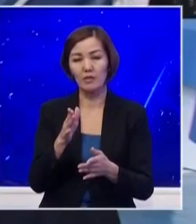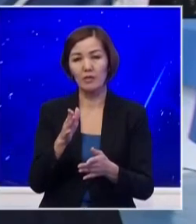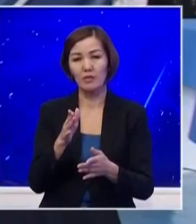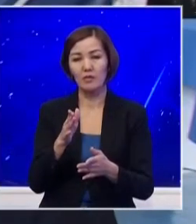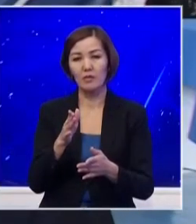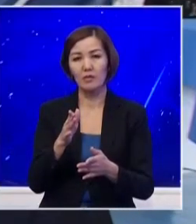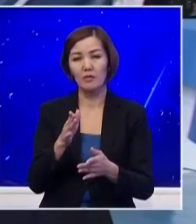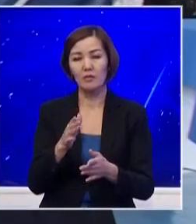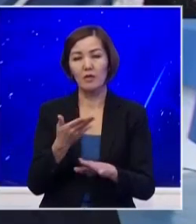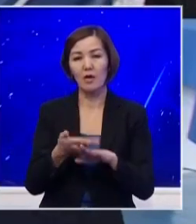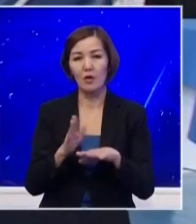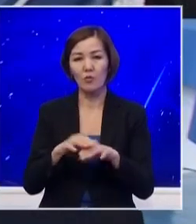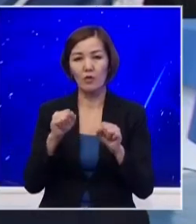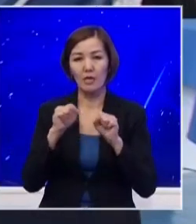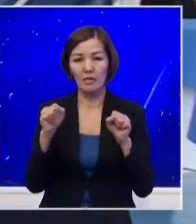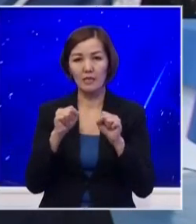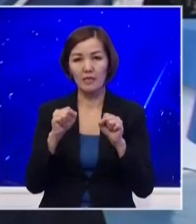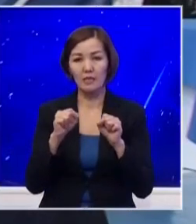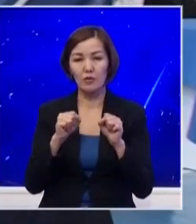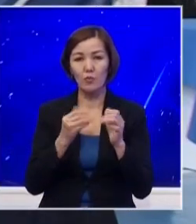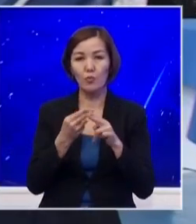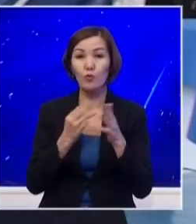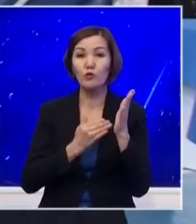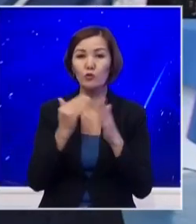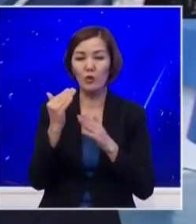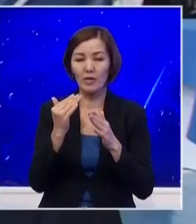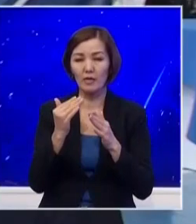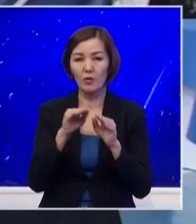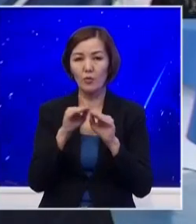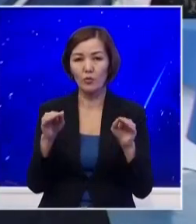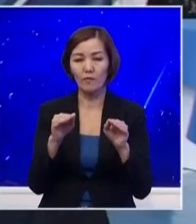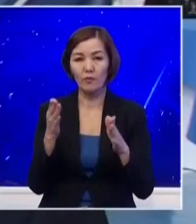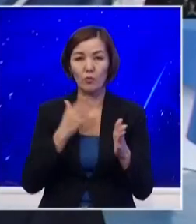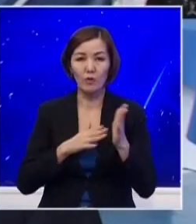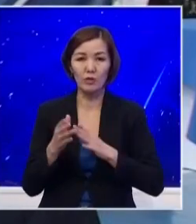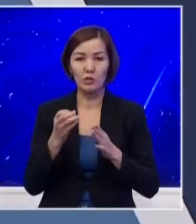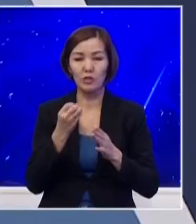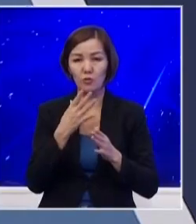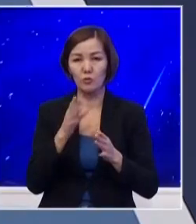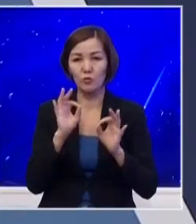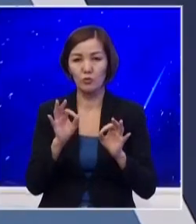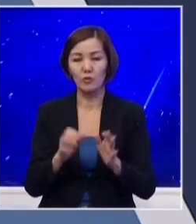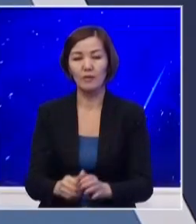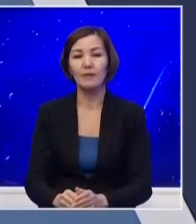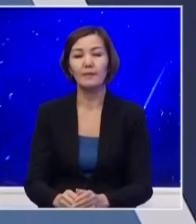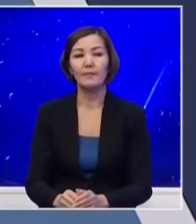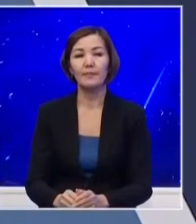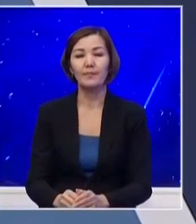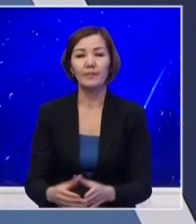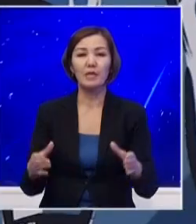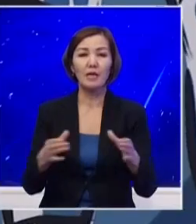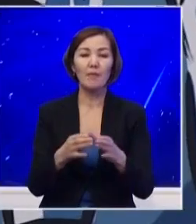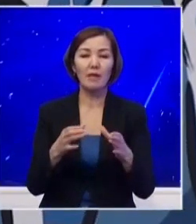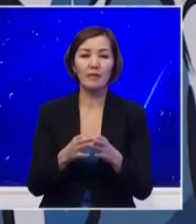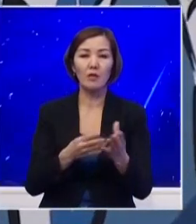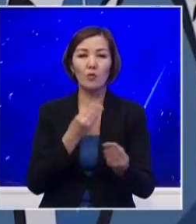бақталастық ауыр атлетикадағы сол жоғары. Ол дегенің қуанышты жағдай деп есептеймін. Бұл турнирде командалық